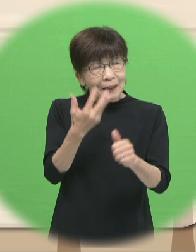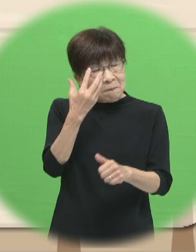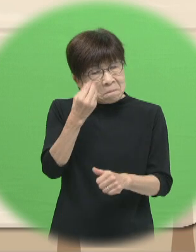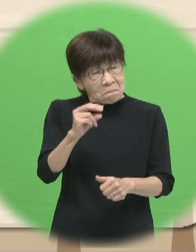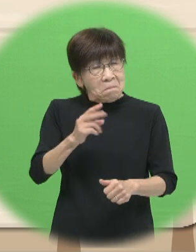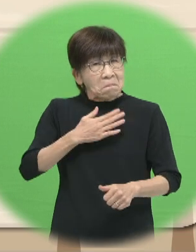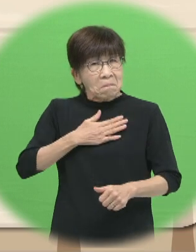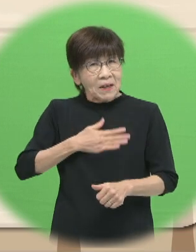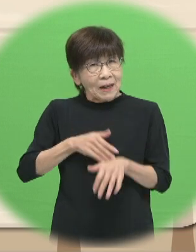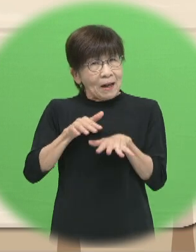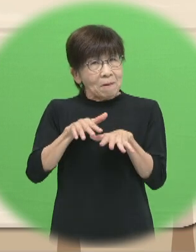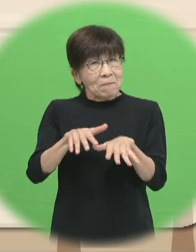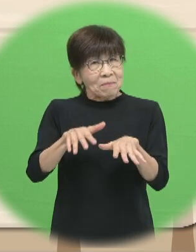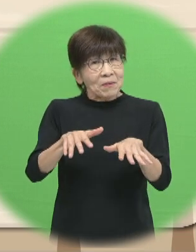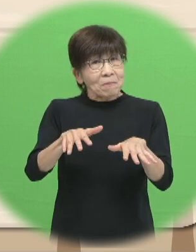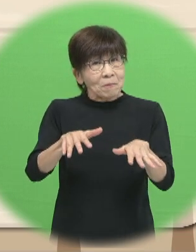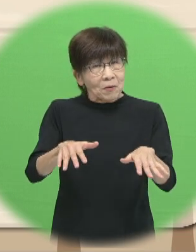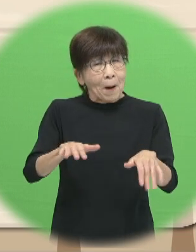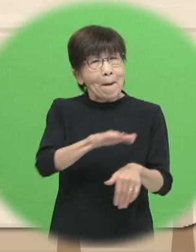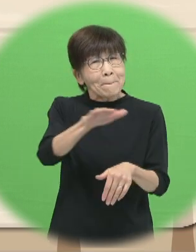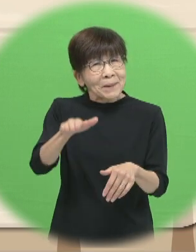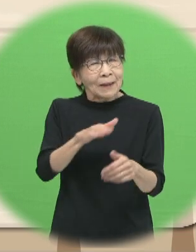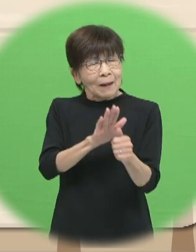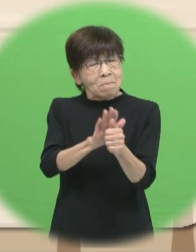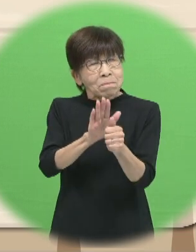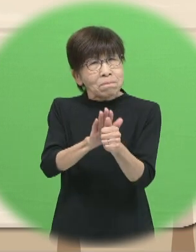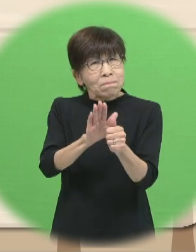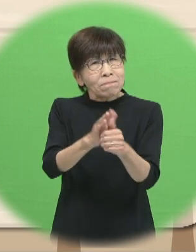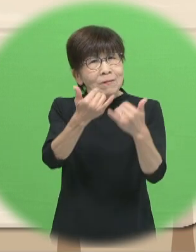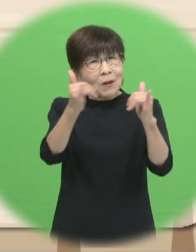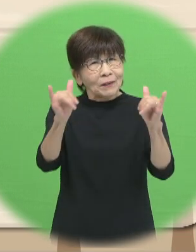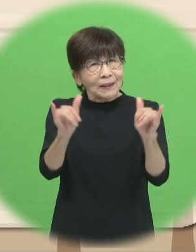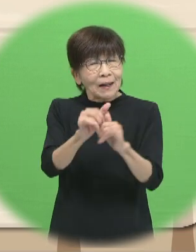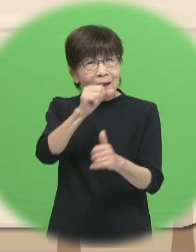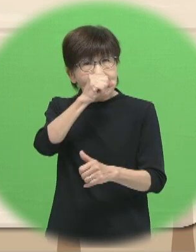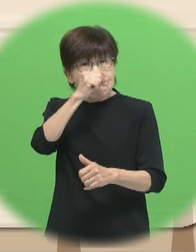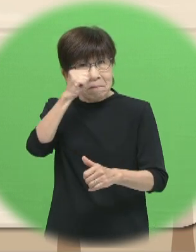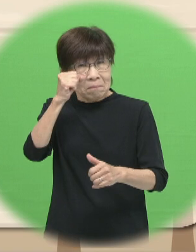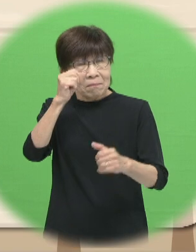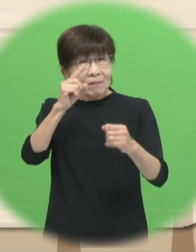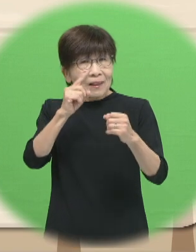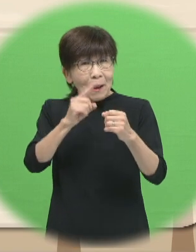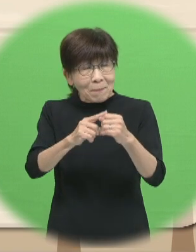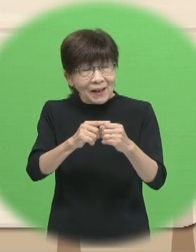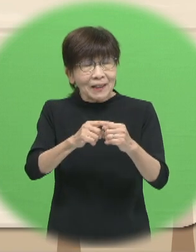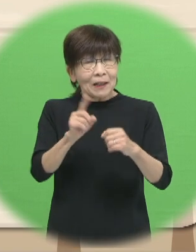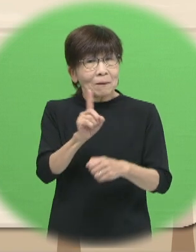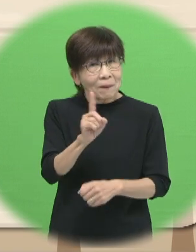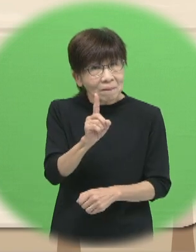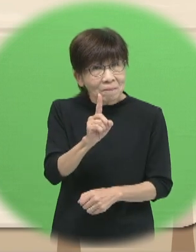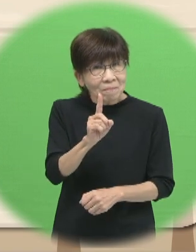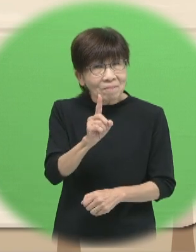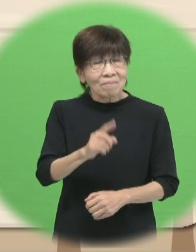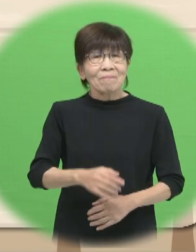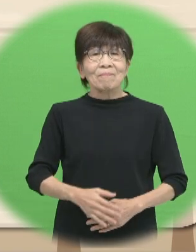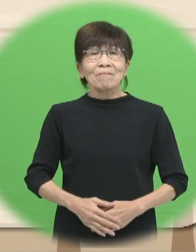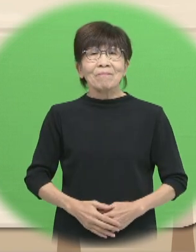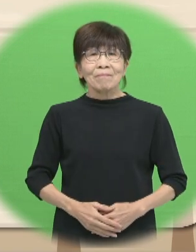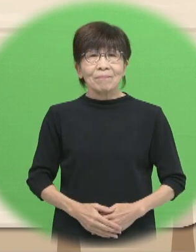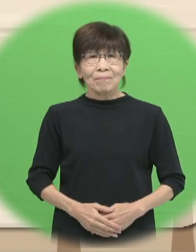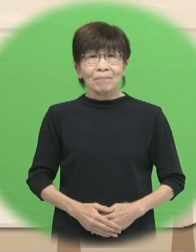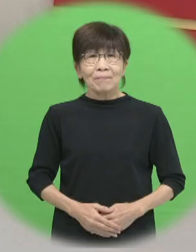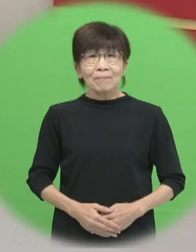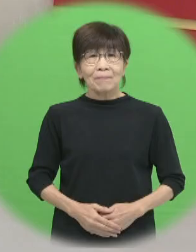解を深め、子育てをサポートしていく社会の実現に向けて取り組みを始めてみませんか。